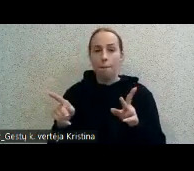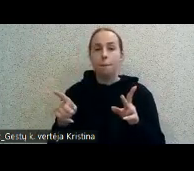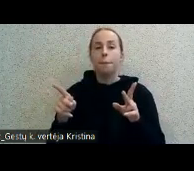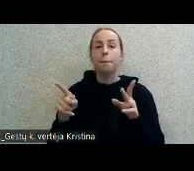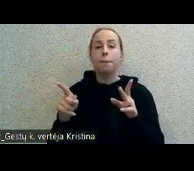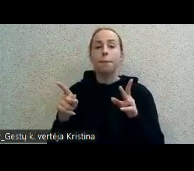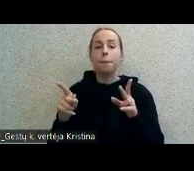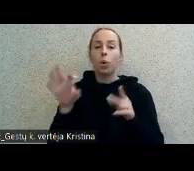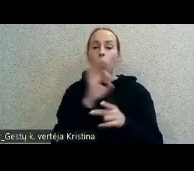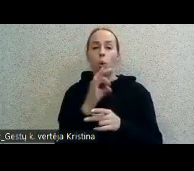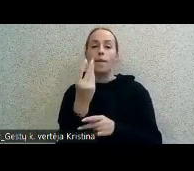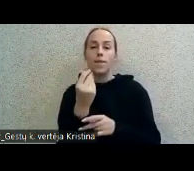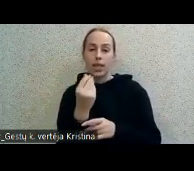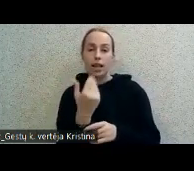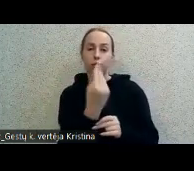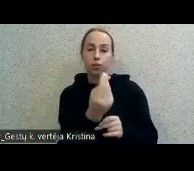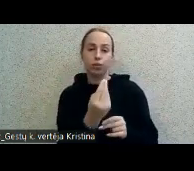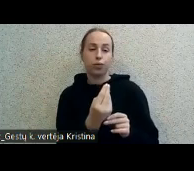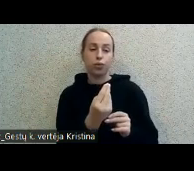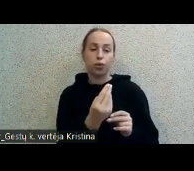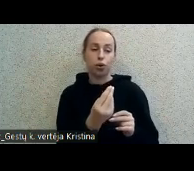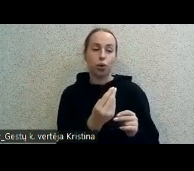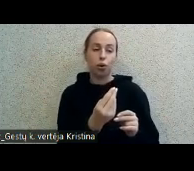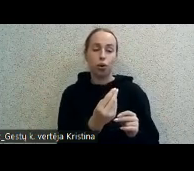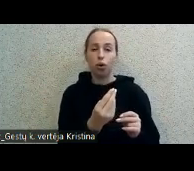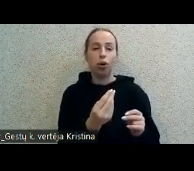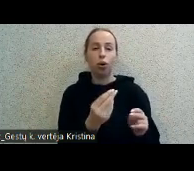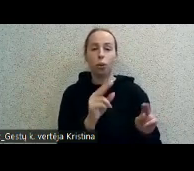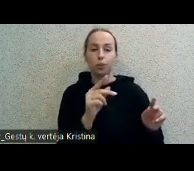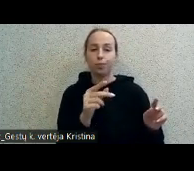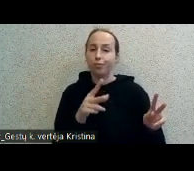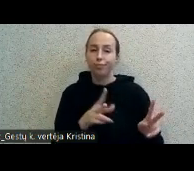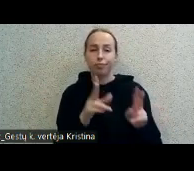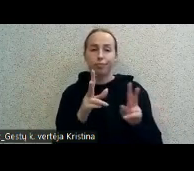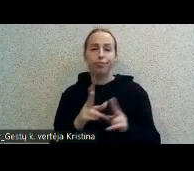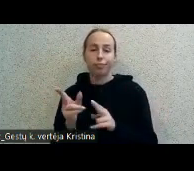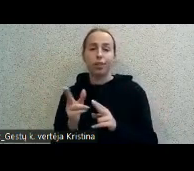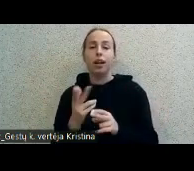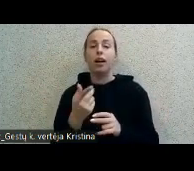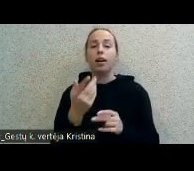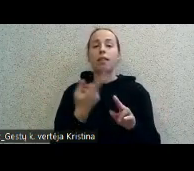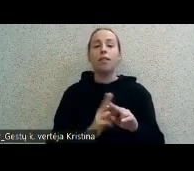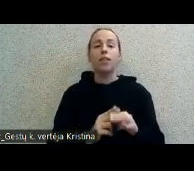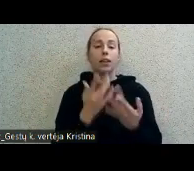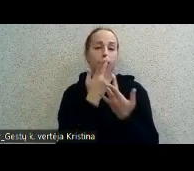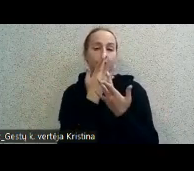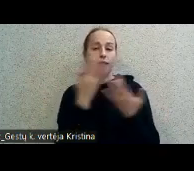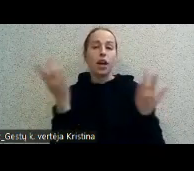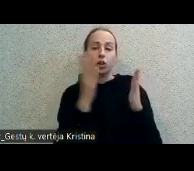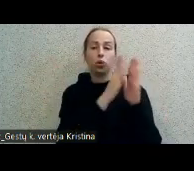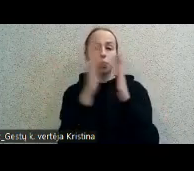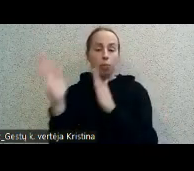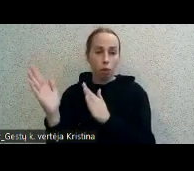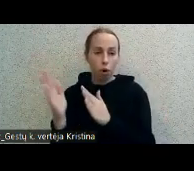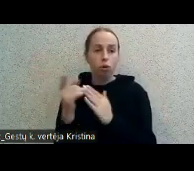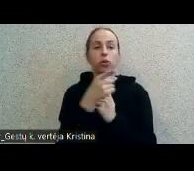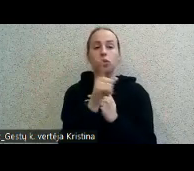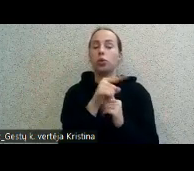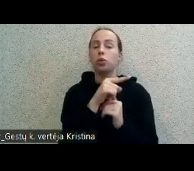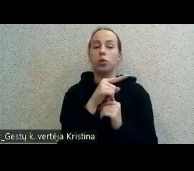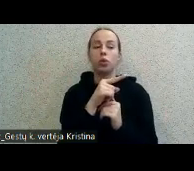nuo tų finansinių apkarpimų. Taip, ir tai reiškia, kad viešosios bibliotekos, vietinės bibliotekos iš tikrųjų buvo labai